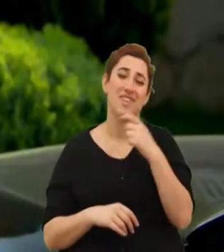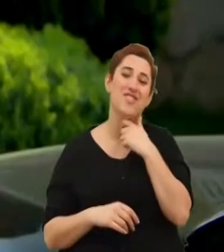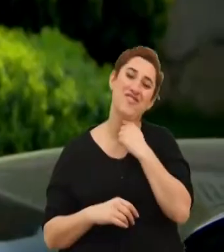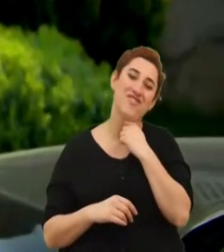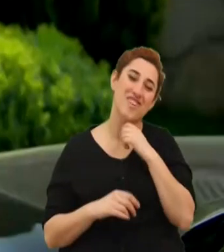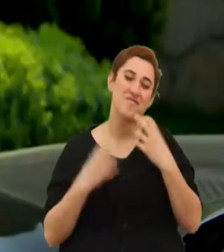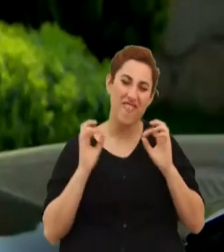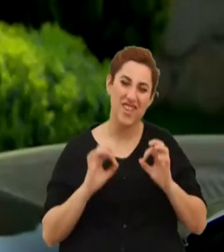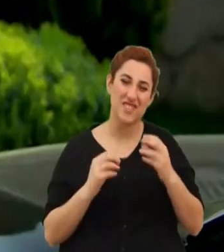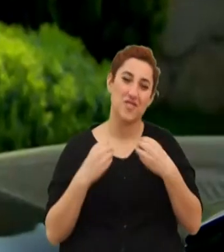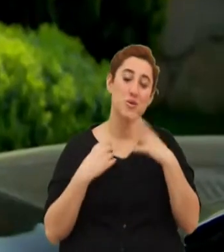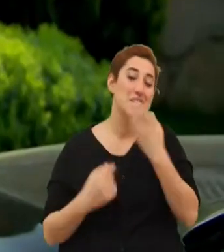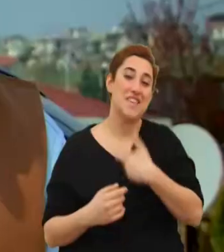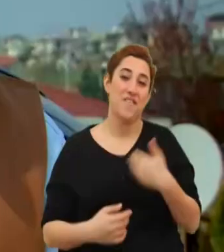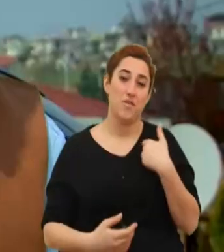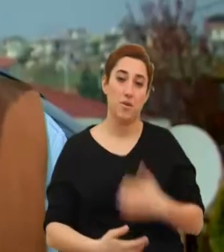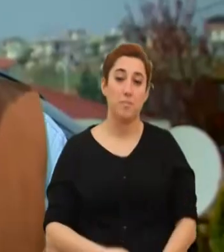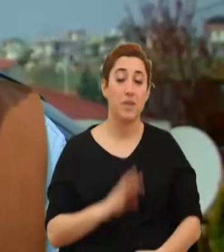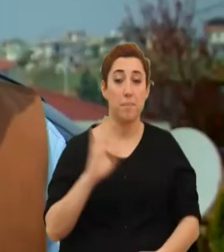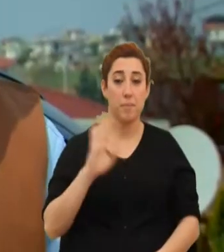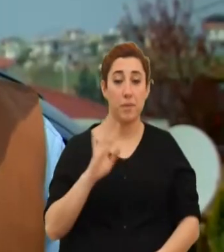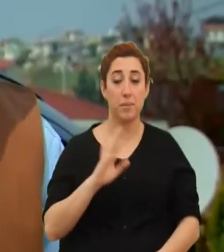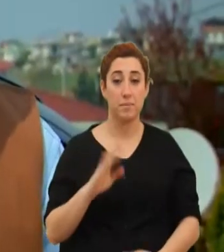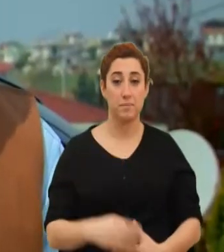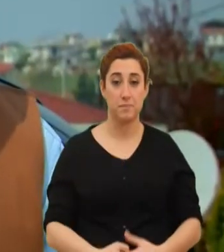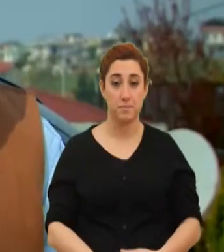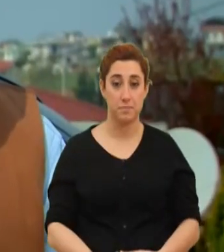efendim ağır çekim yapın. Çok seviyorum ya. İyi, tamam, tamam.